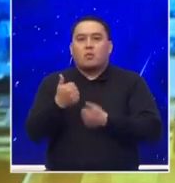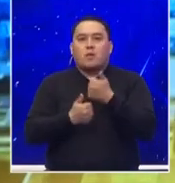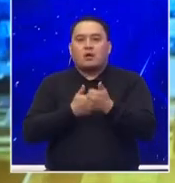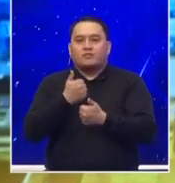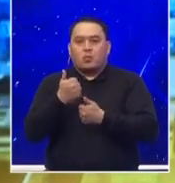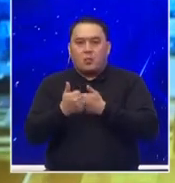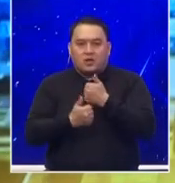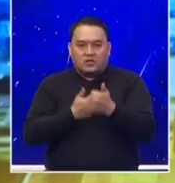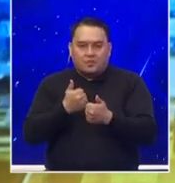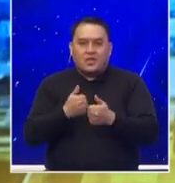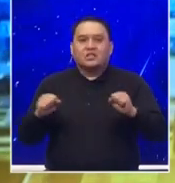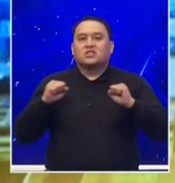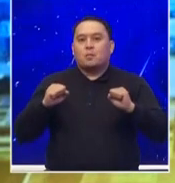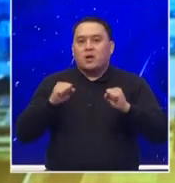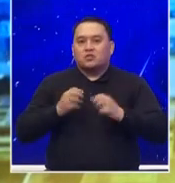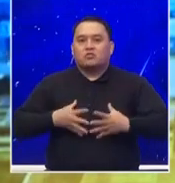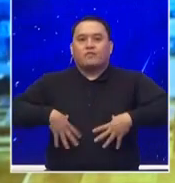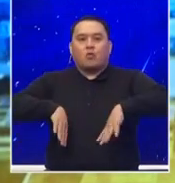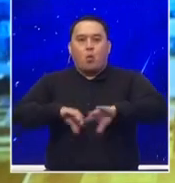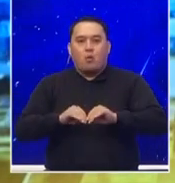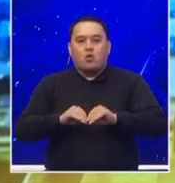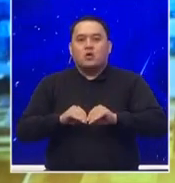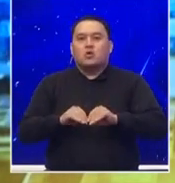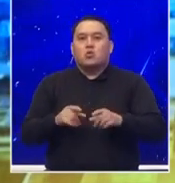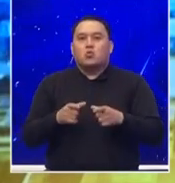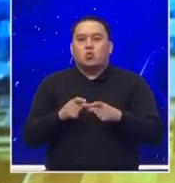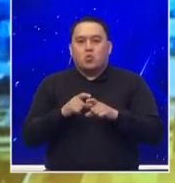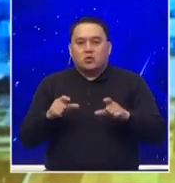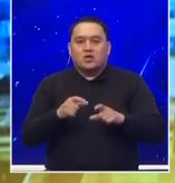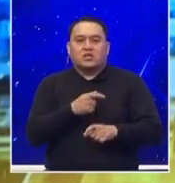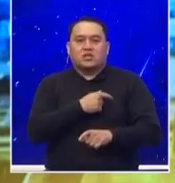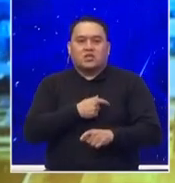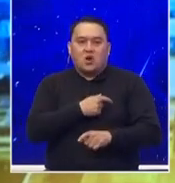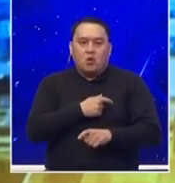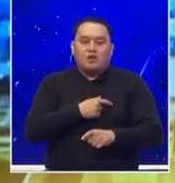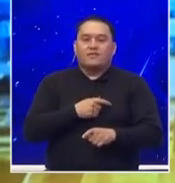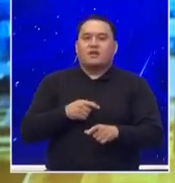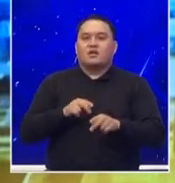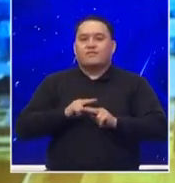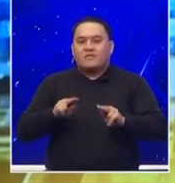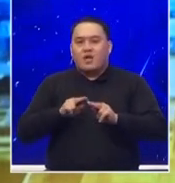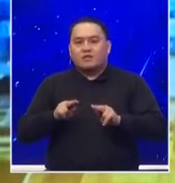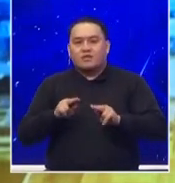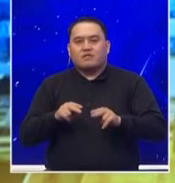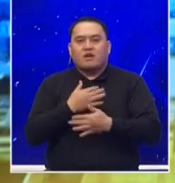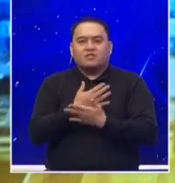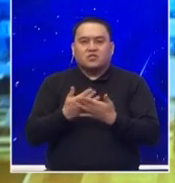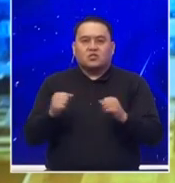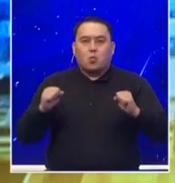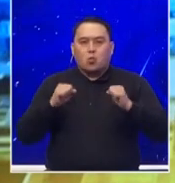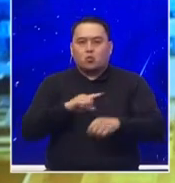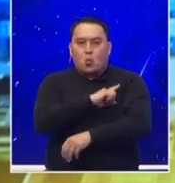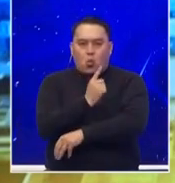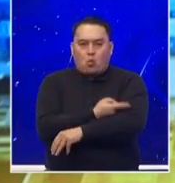главному первенству планеты. В этом году спортивное сообщество региона усилит тренировки во всех видах спорта, так